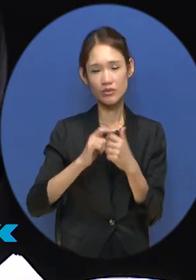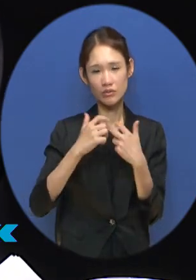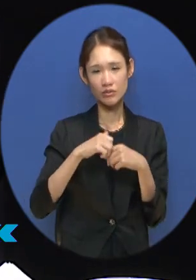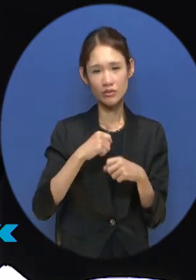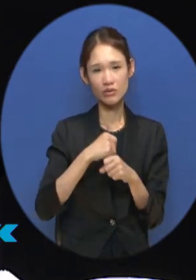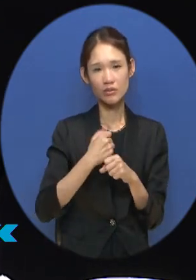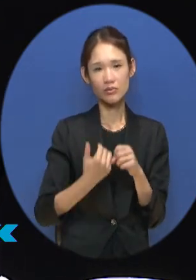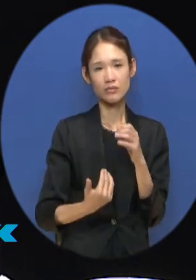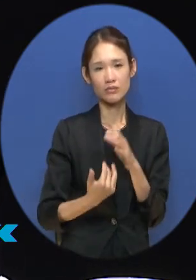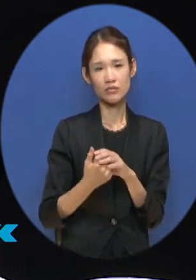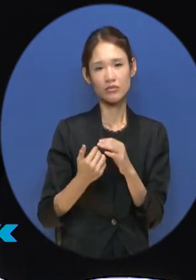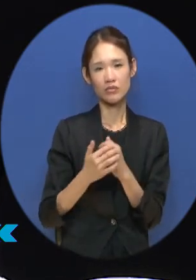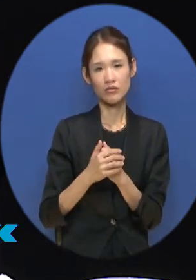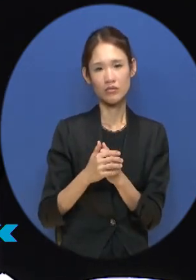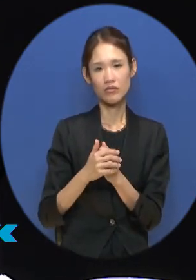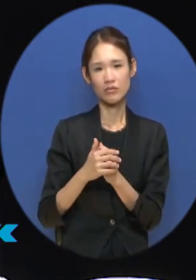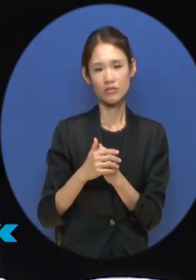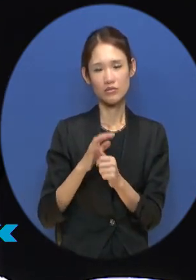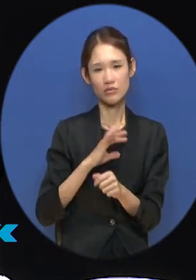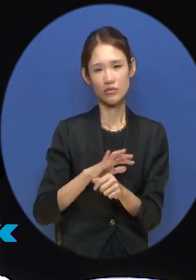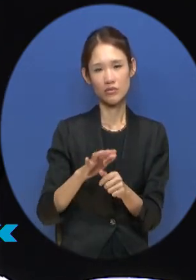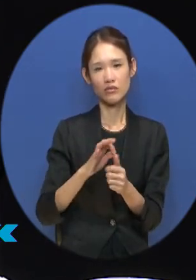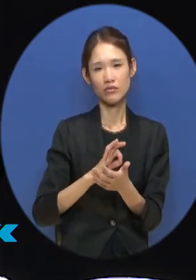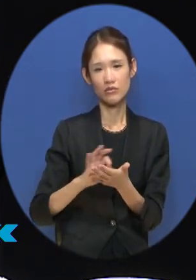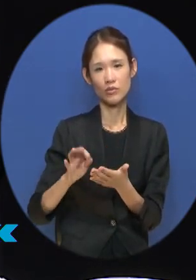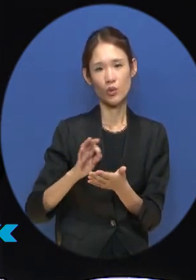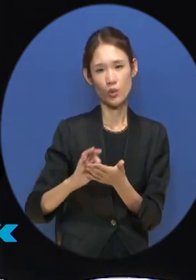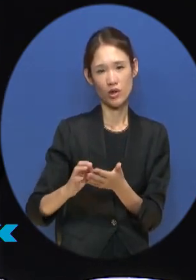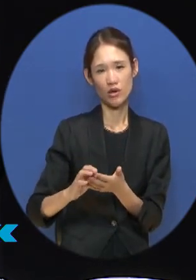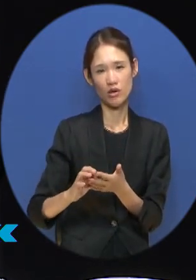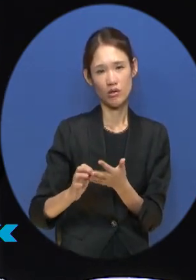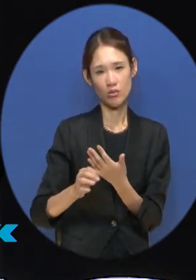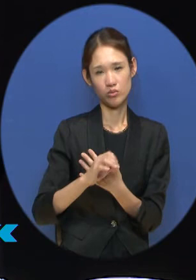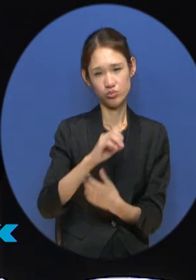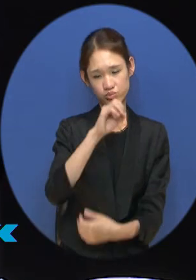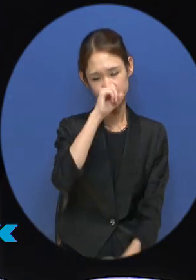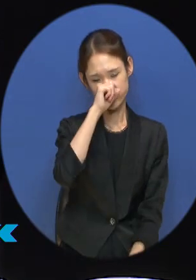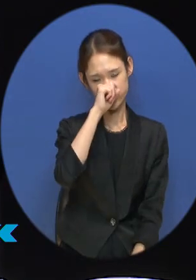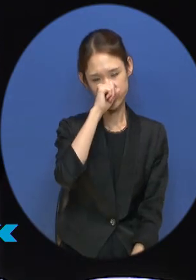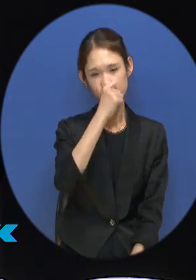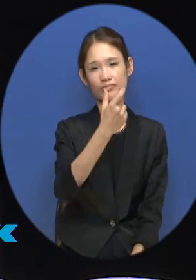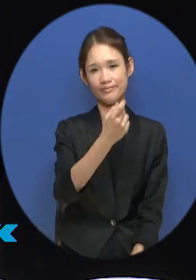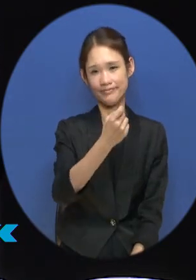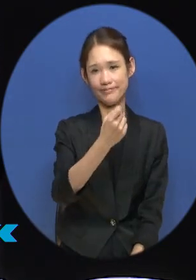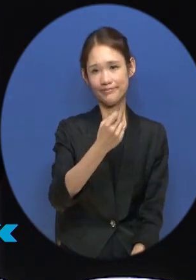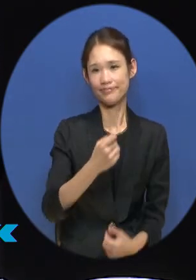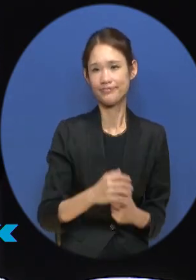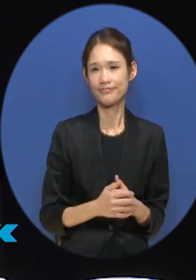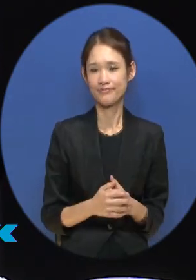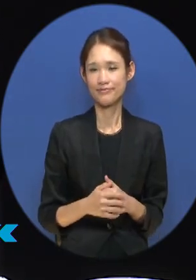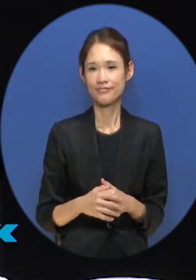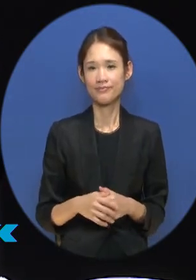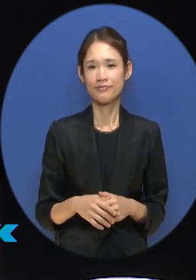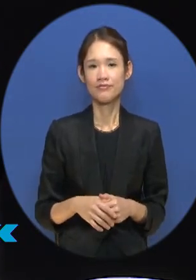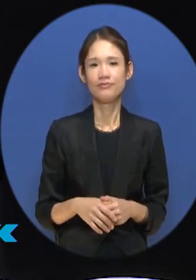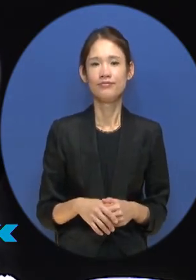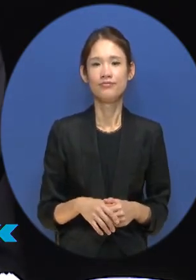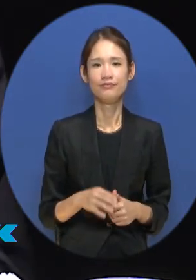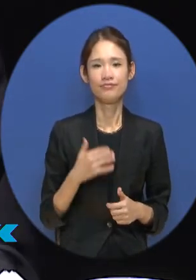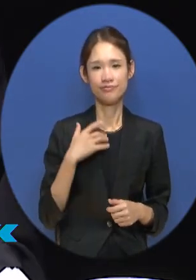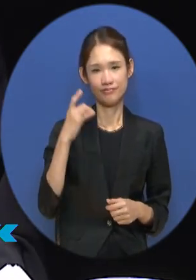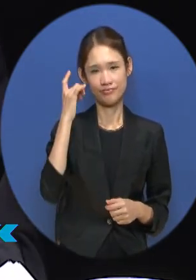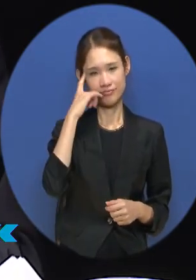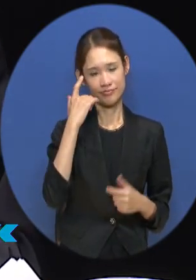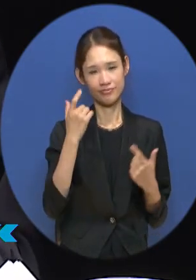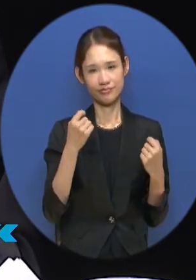해서 그런 부분들이 잘 활용이 된다면 상당히 좋을 것 같고요. 그래서 제가 볼 때는 또